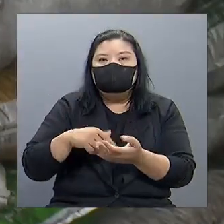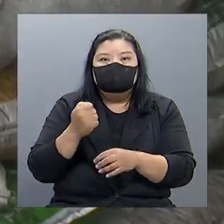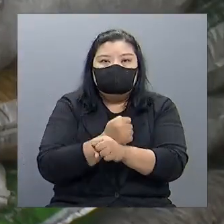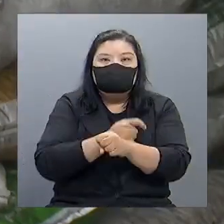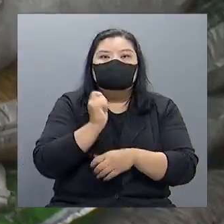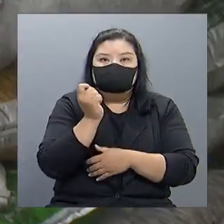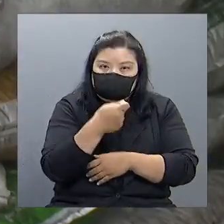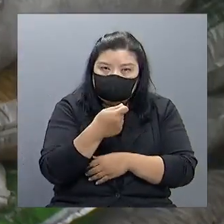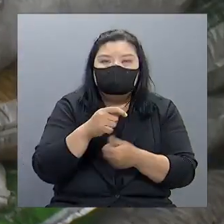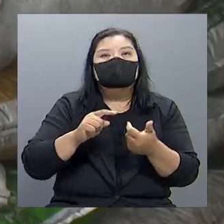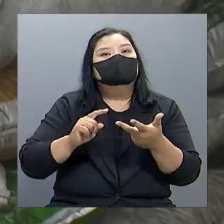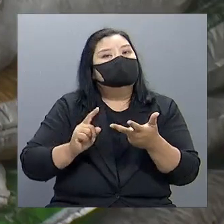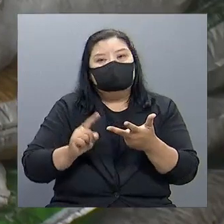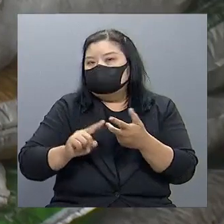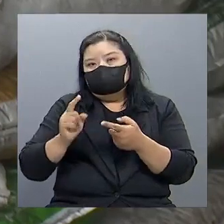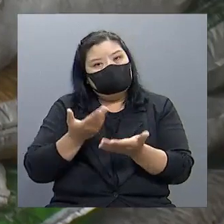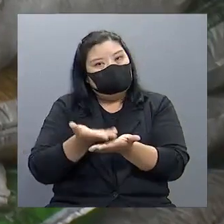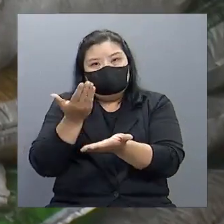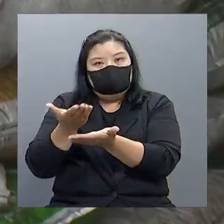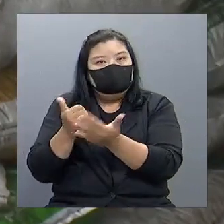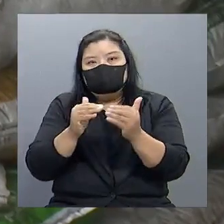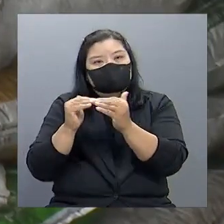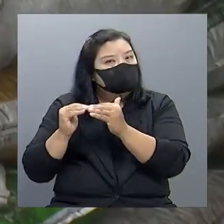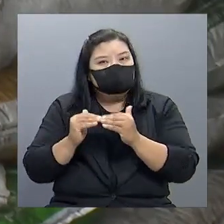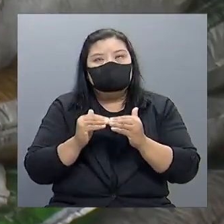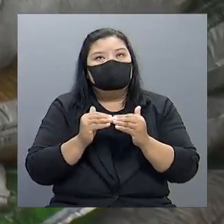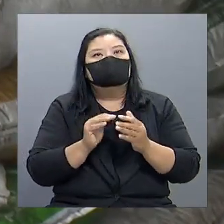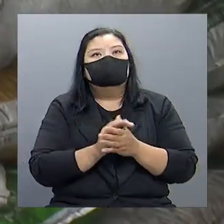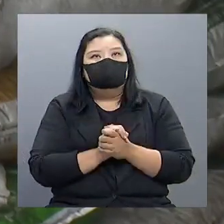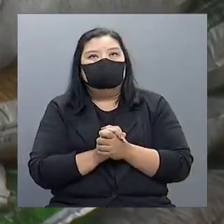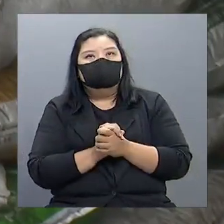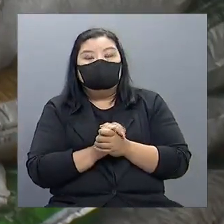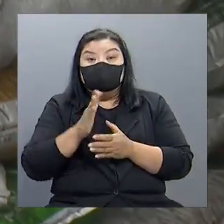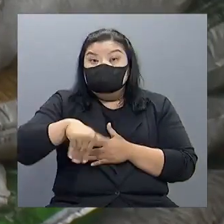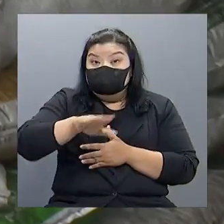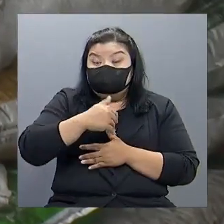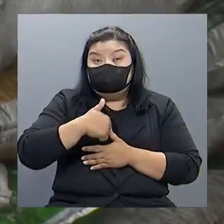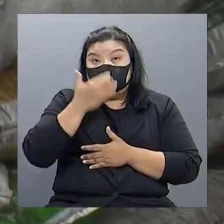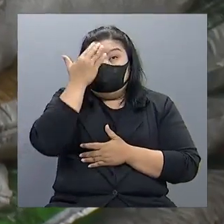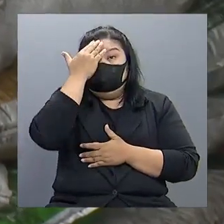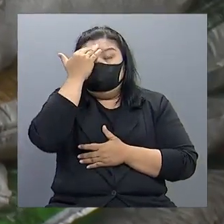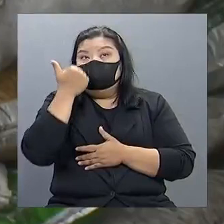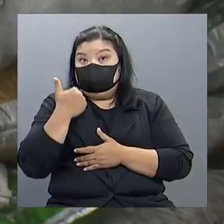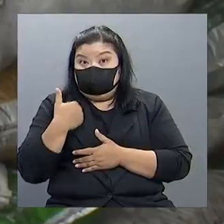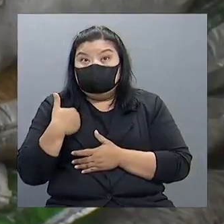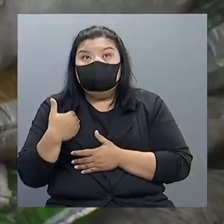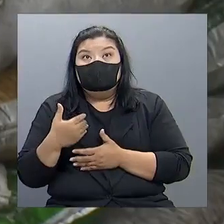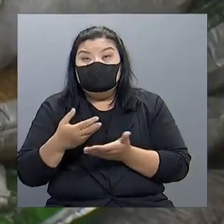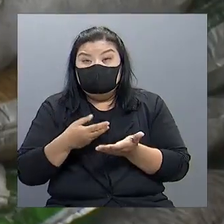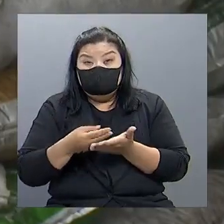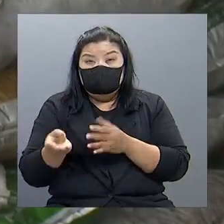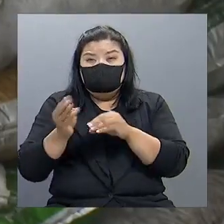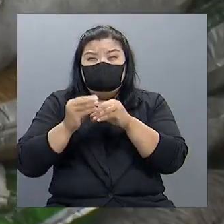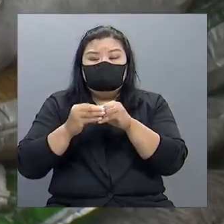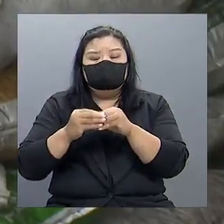อันนี้มันก็เป็นปัจจัยซึ่งมันตามกันนะแต่เราอะก็ไม่สามารถที่จะขึ้นกับผู้บริโภคได้มากมากอะเ